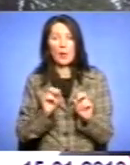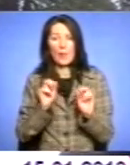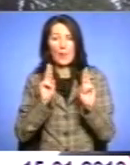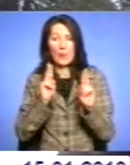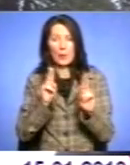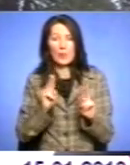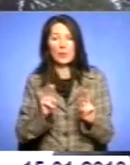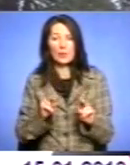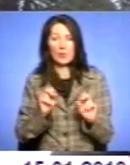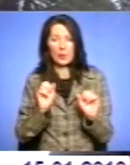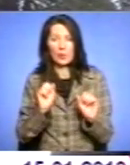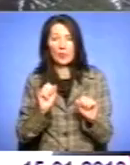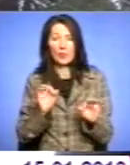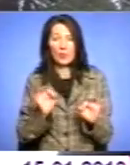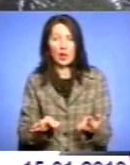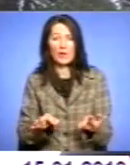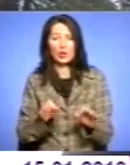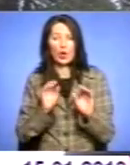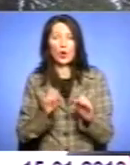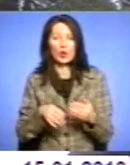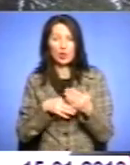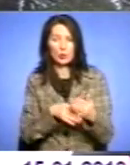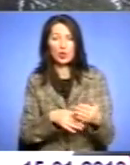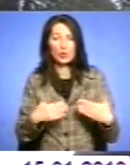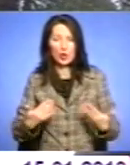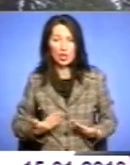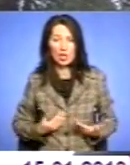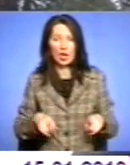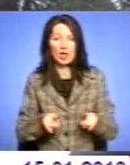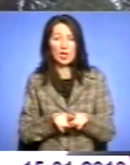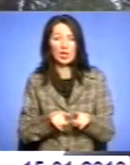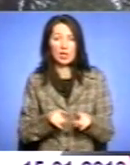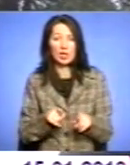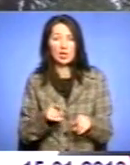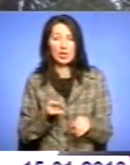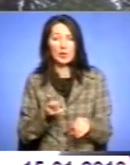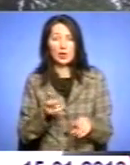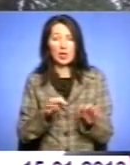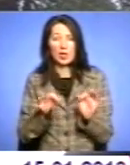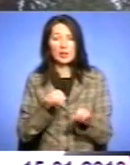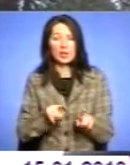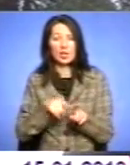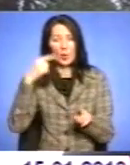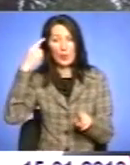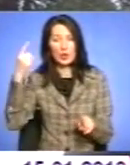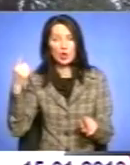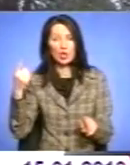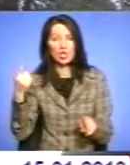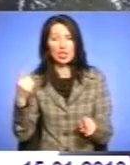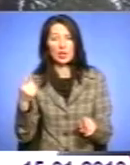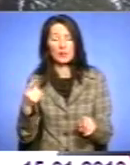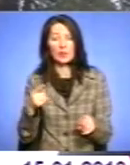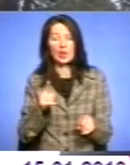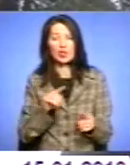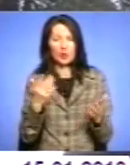життя. І цих, знаєте, таких, я би радила оці такі психологічні навіювання про те, що там от